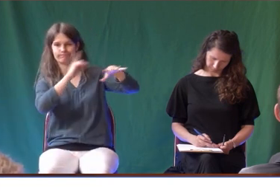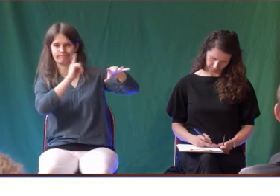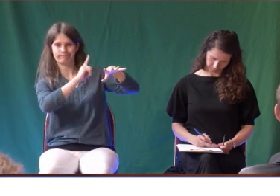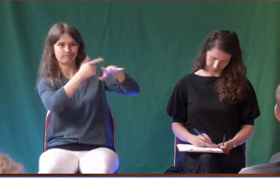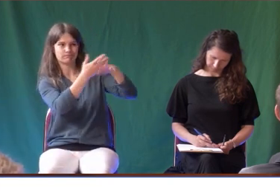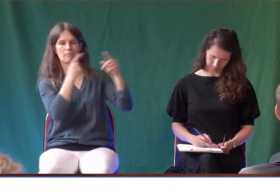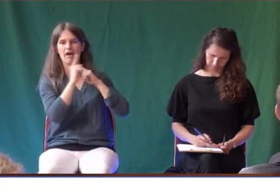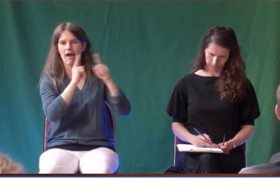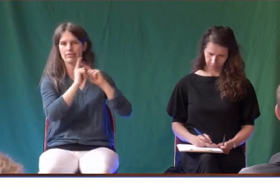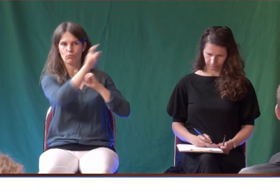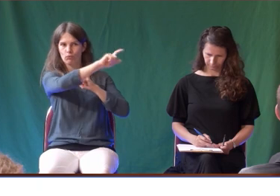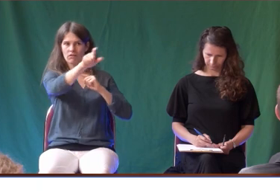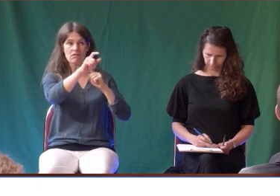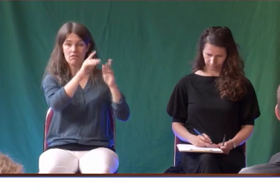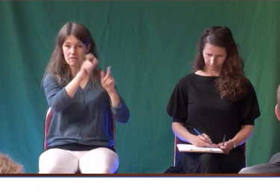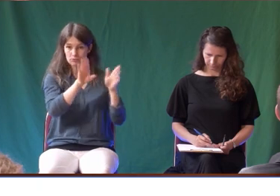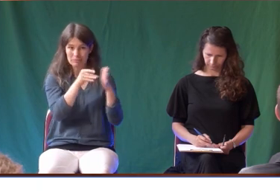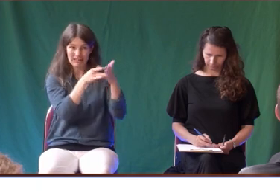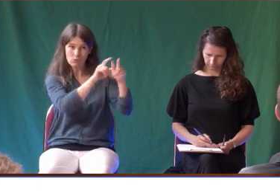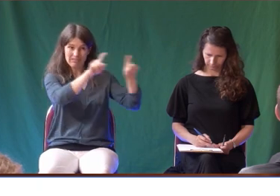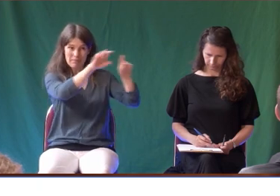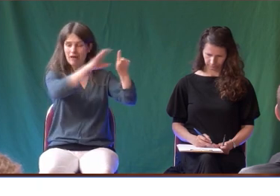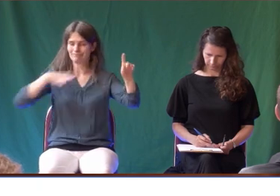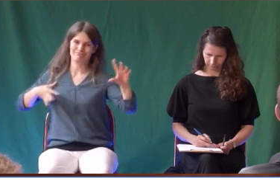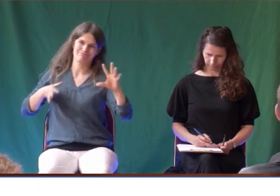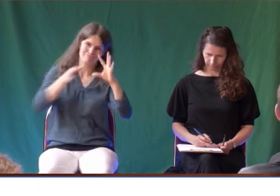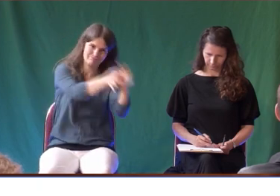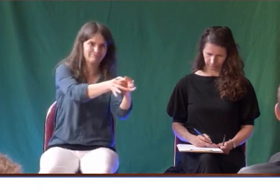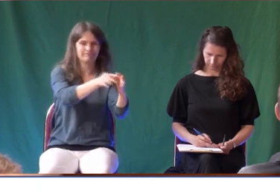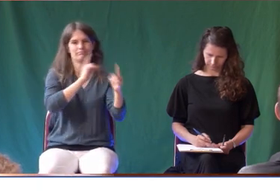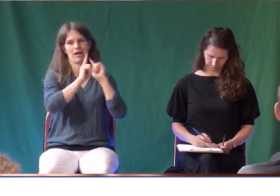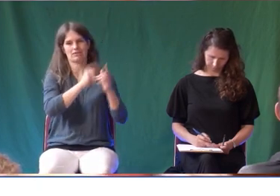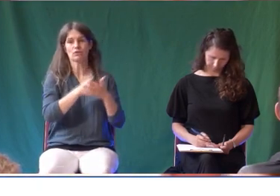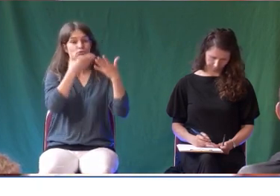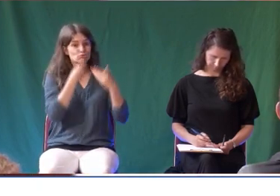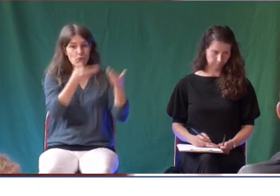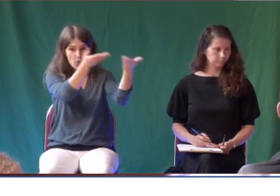Behinderung betreffen Herr Welsch schön dass Sie hier sind